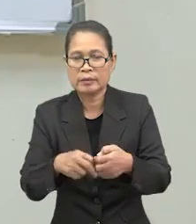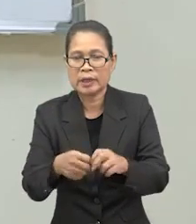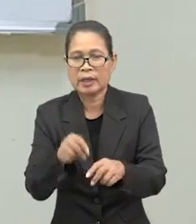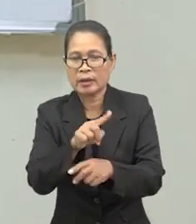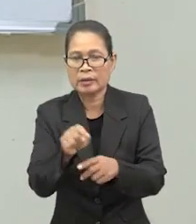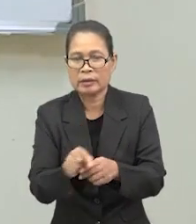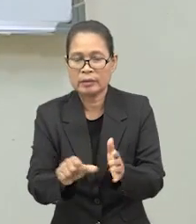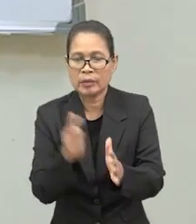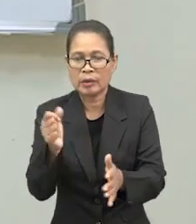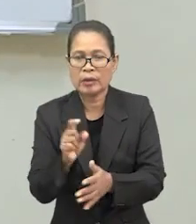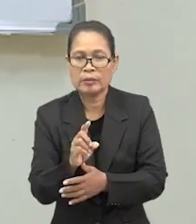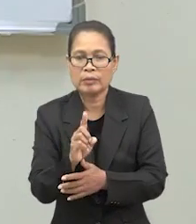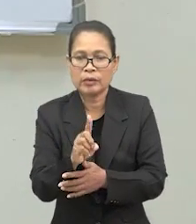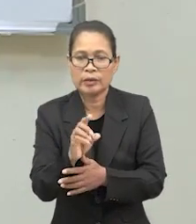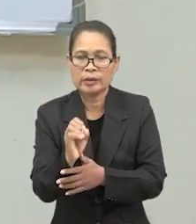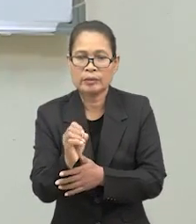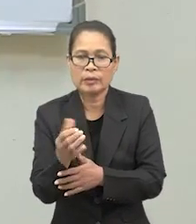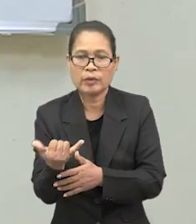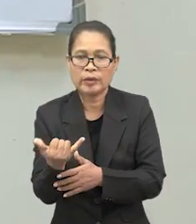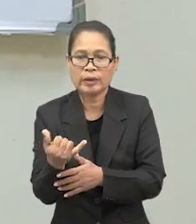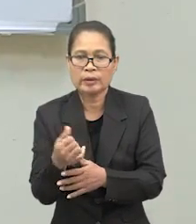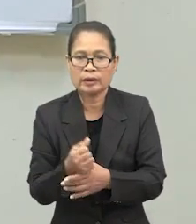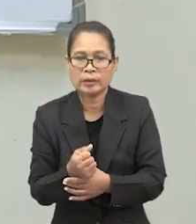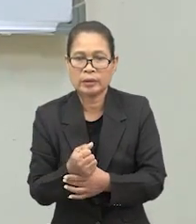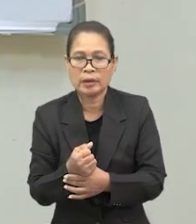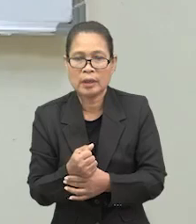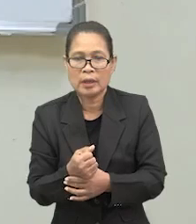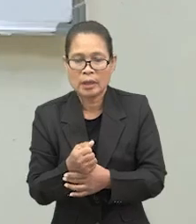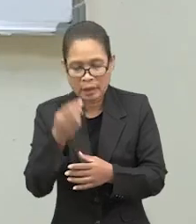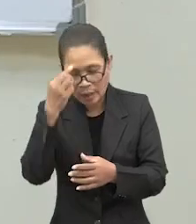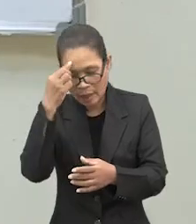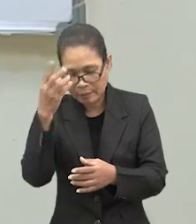ca bằng ca chấm nào này ấy, nếu tụi bỏ tìm rồi bỏ